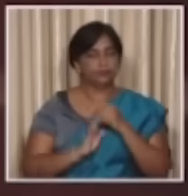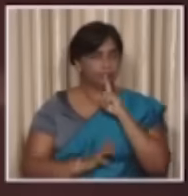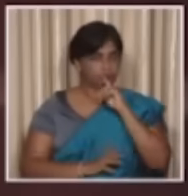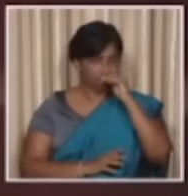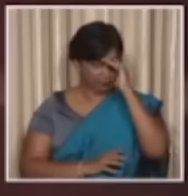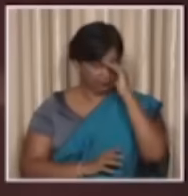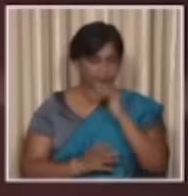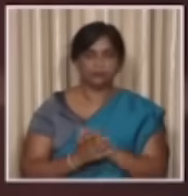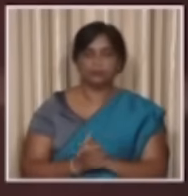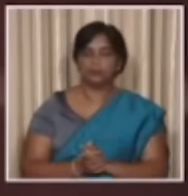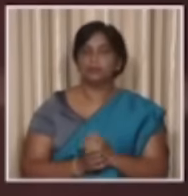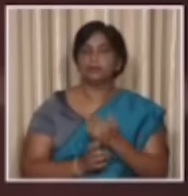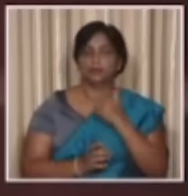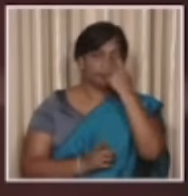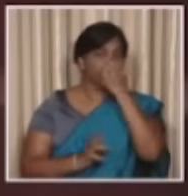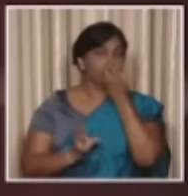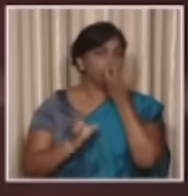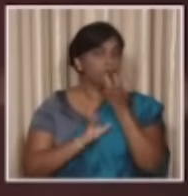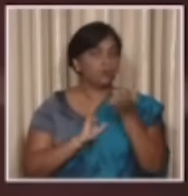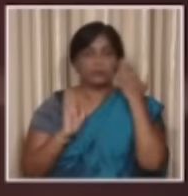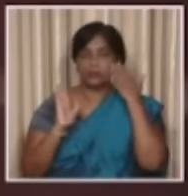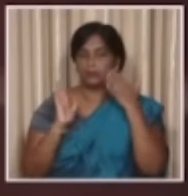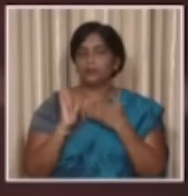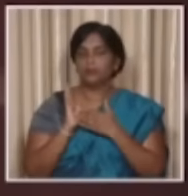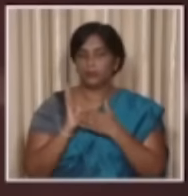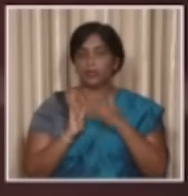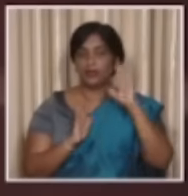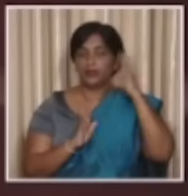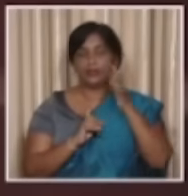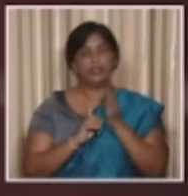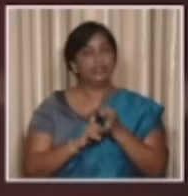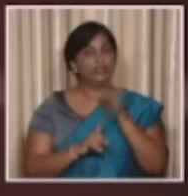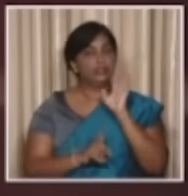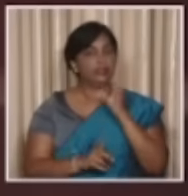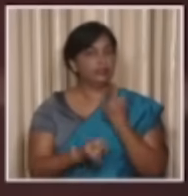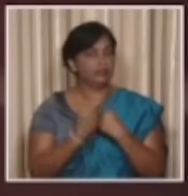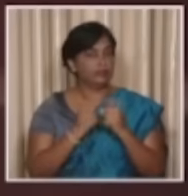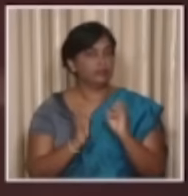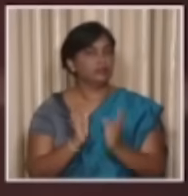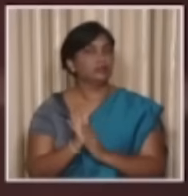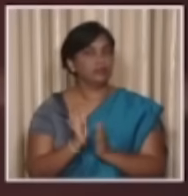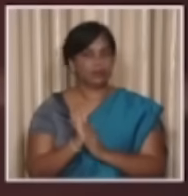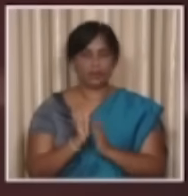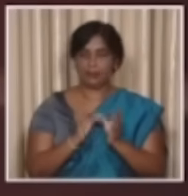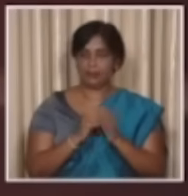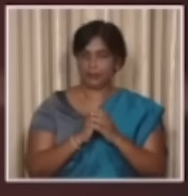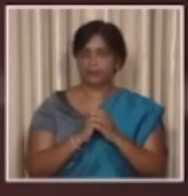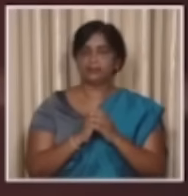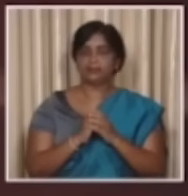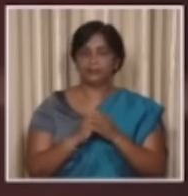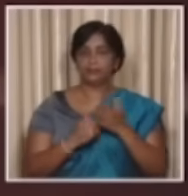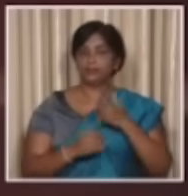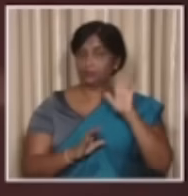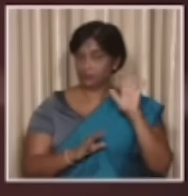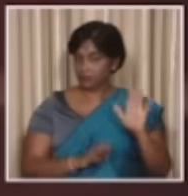කතානායකතුමනි, පාස්කු ප්‍රහාරය සම්බන්ධව විශේෂ ජනාධිපති පරීක්ෂණ කොමිෂන් සභාවක්